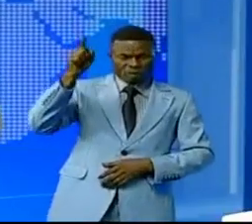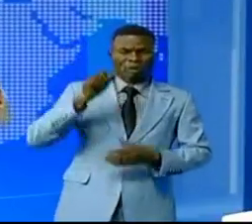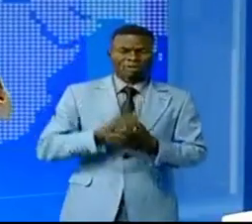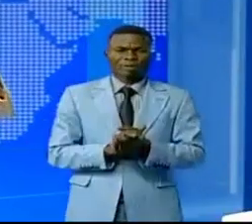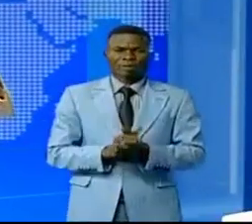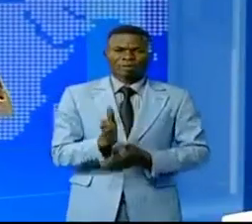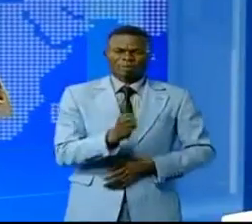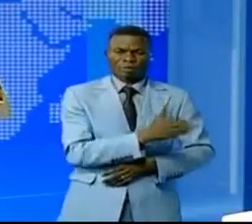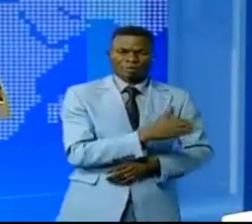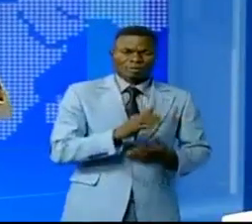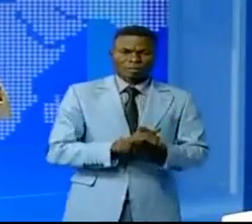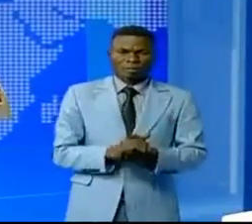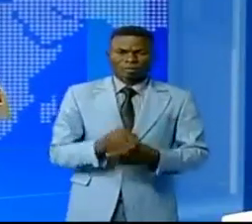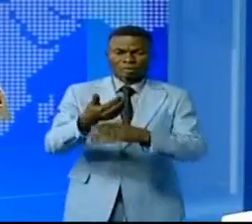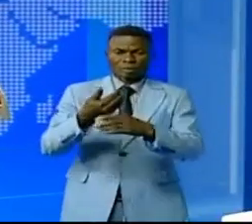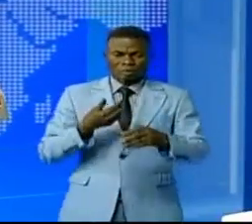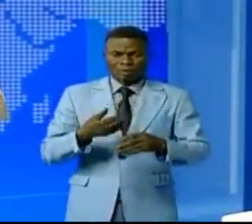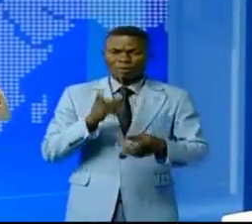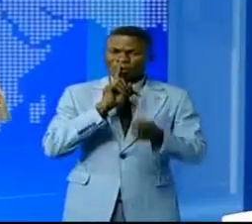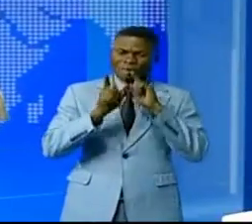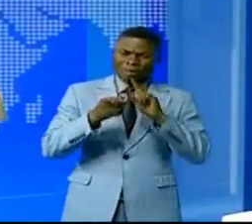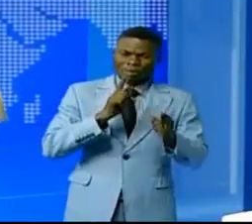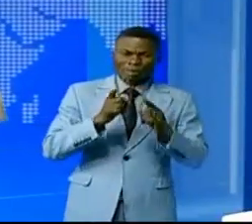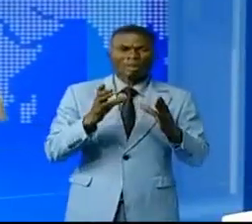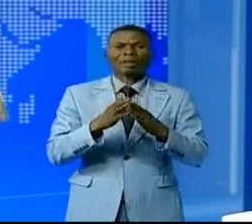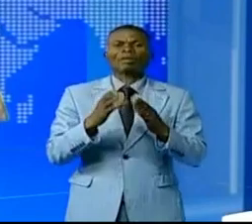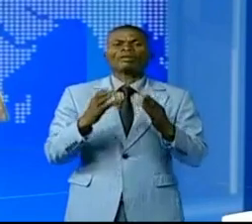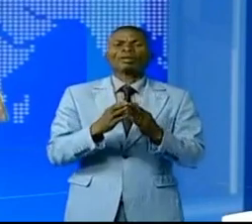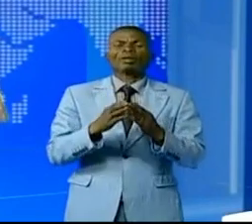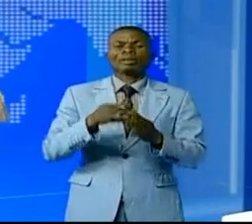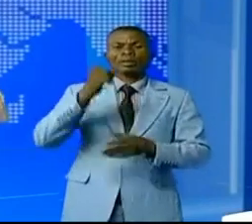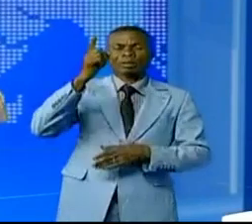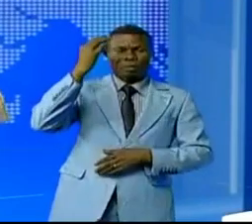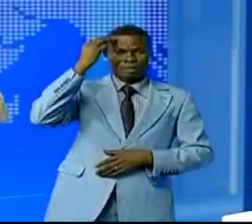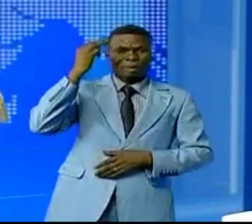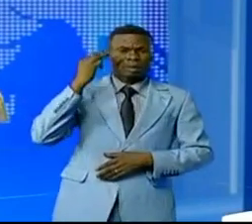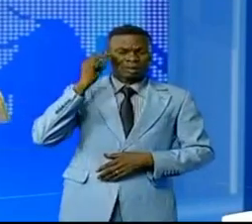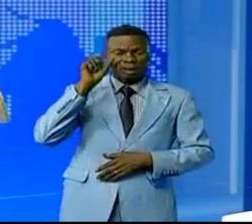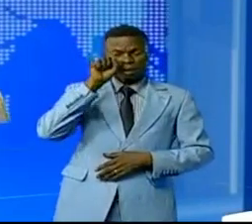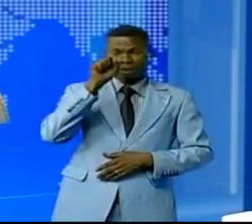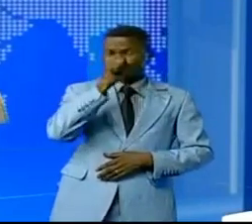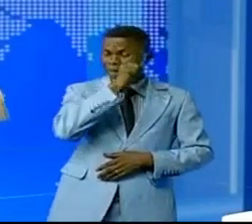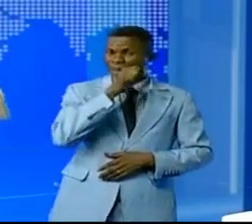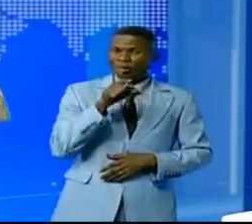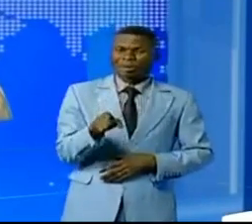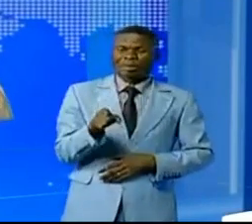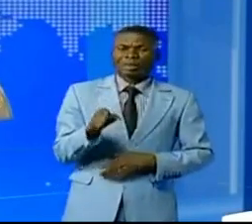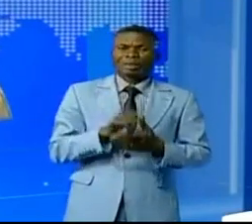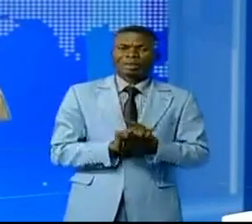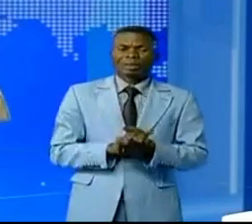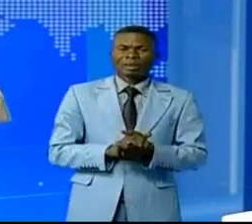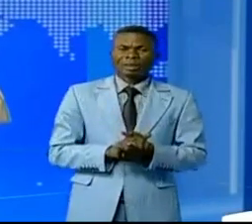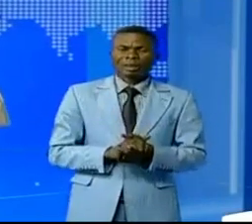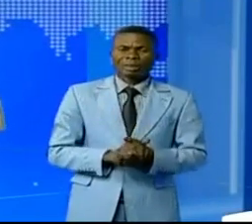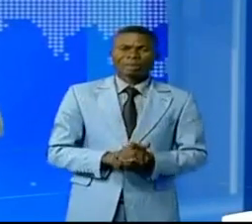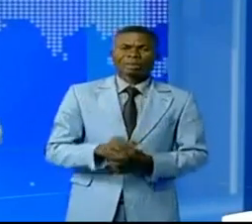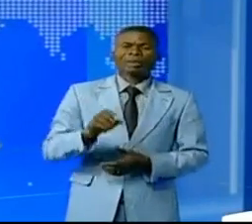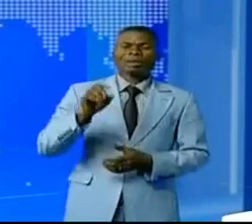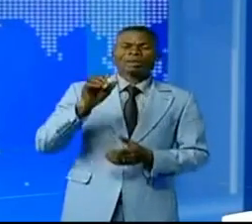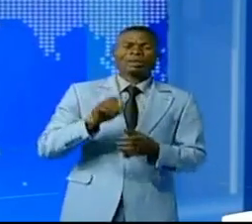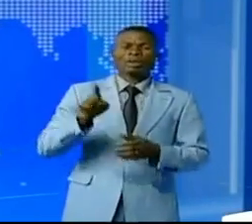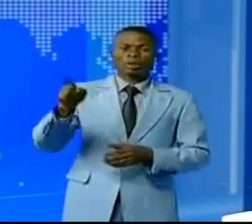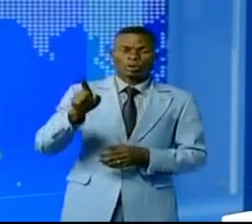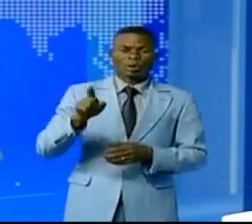Et puis, avant son entretien avec le Premier ministre Jean-Michel Samalukonde, Geoffrey Mompéti a